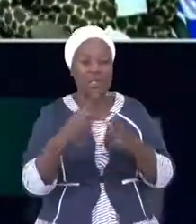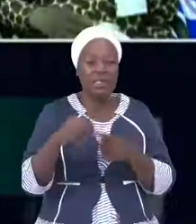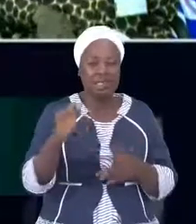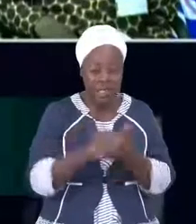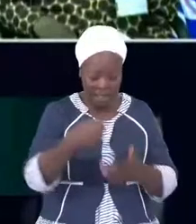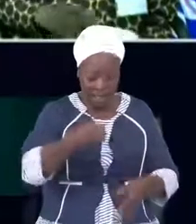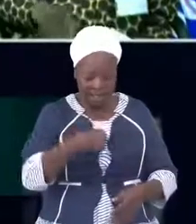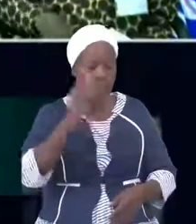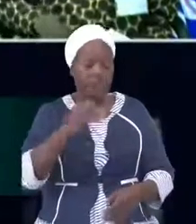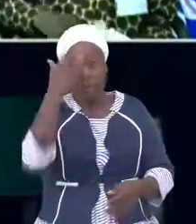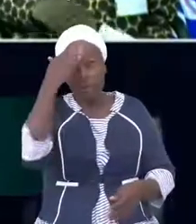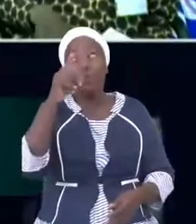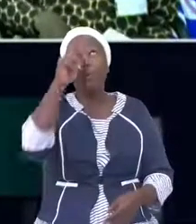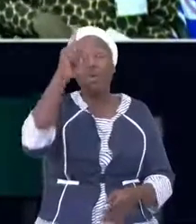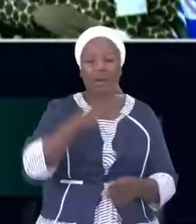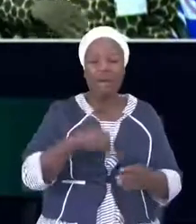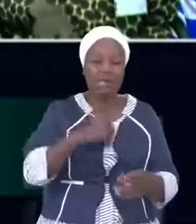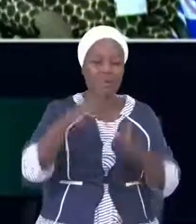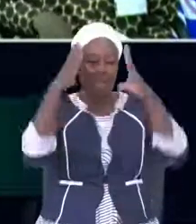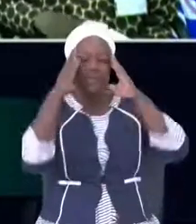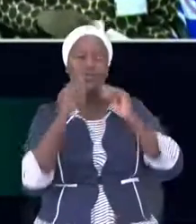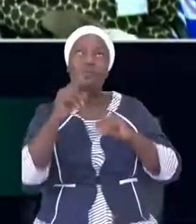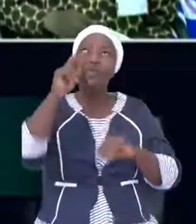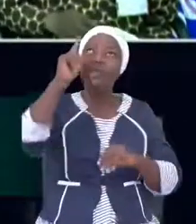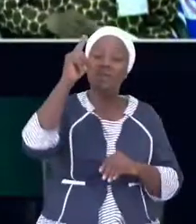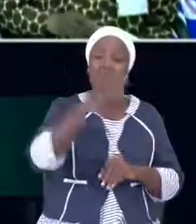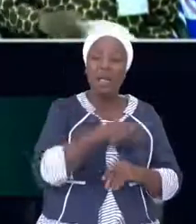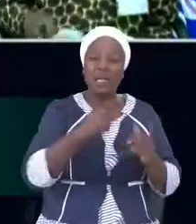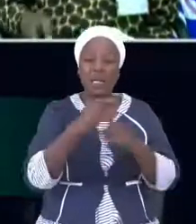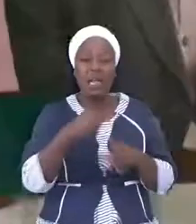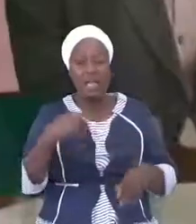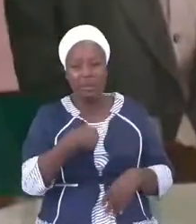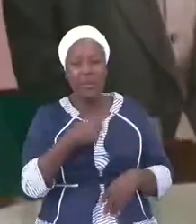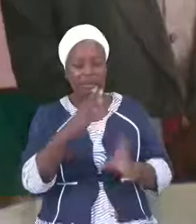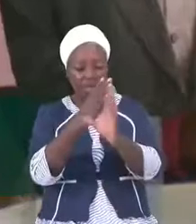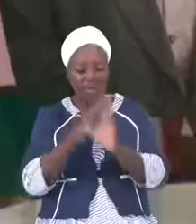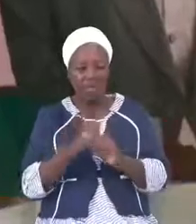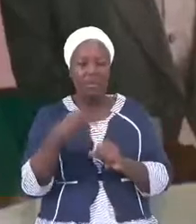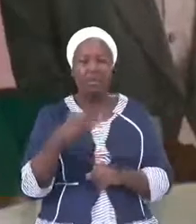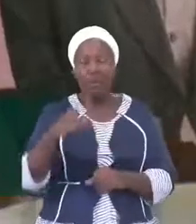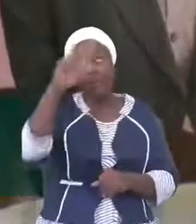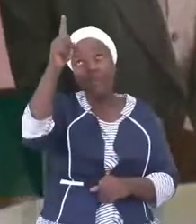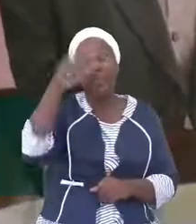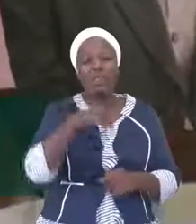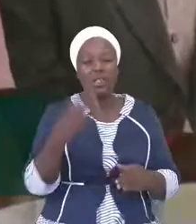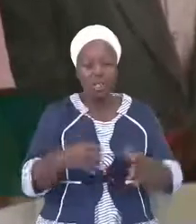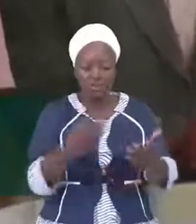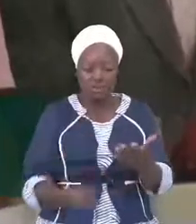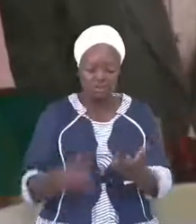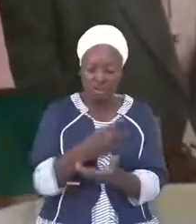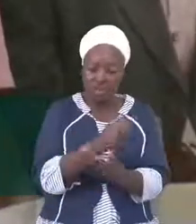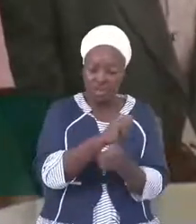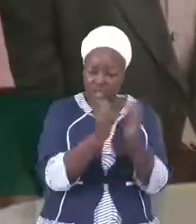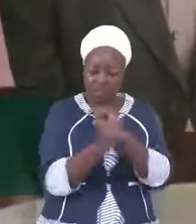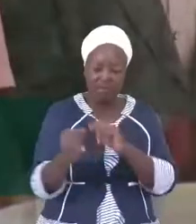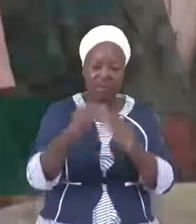lui, et afin de le connaître, afin de l'expérimenter, afin de recevoir de